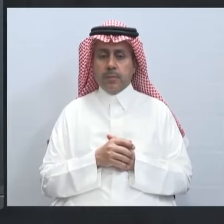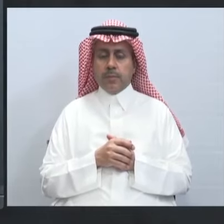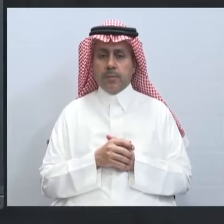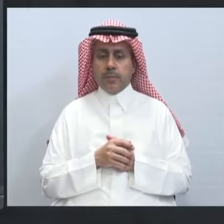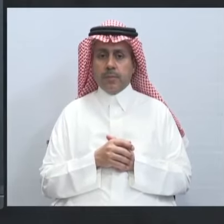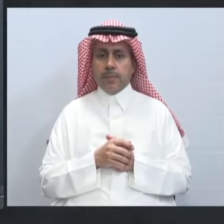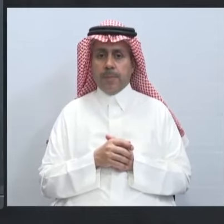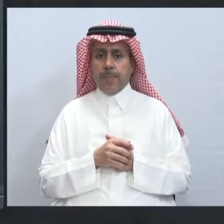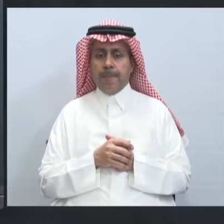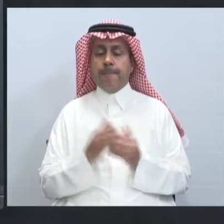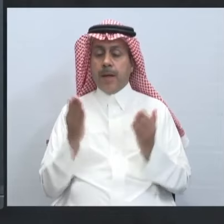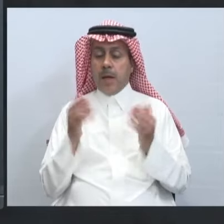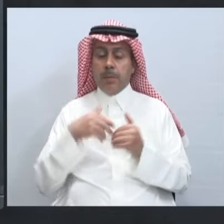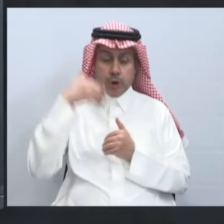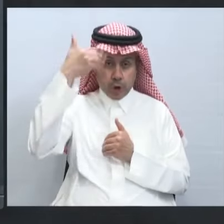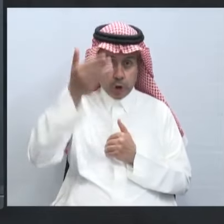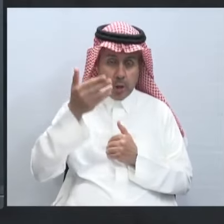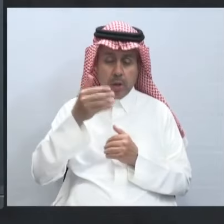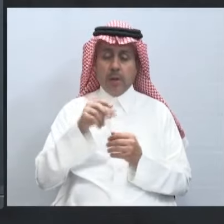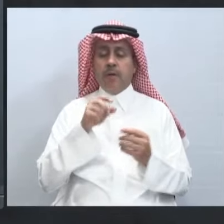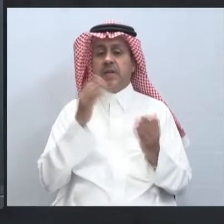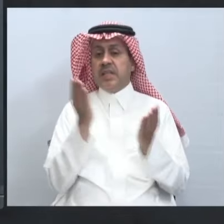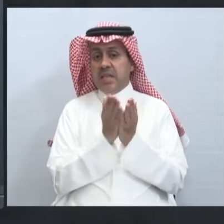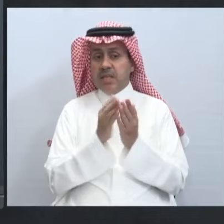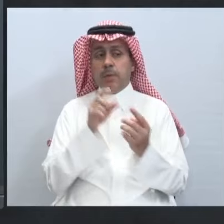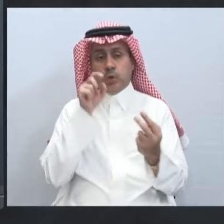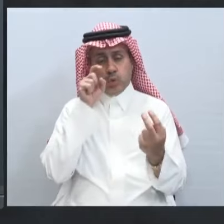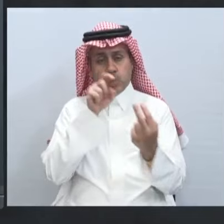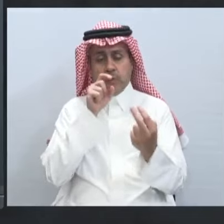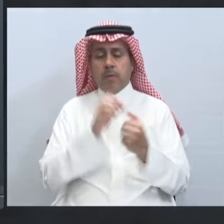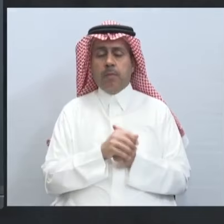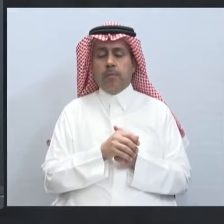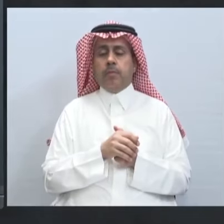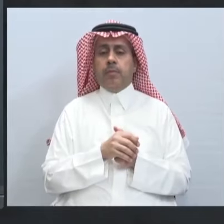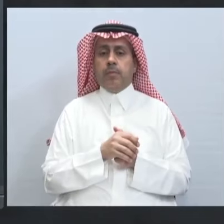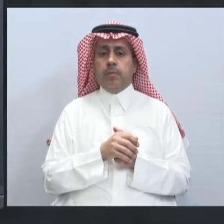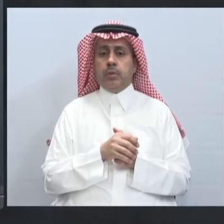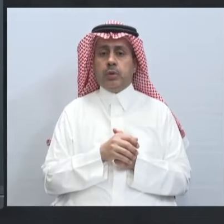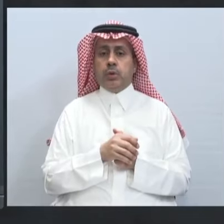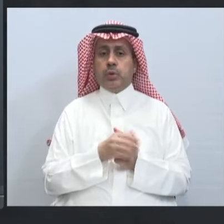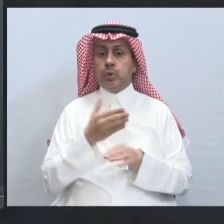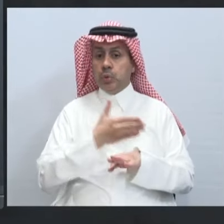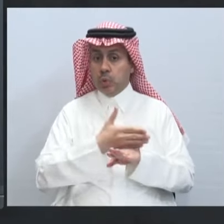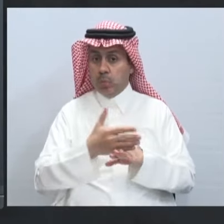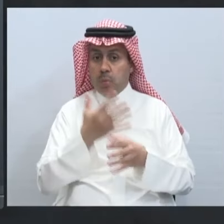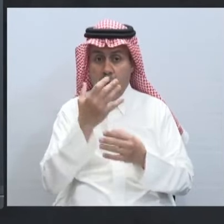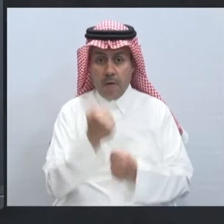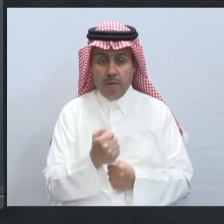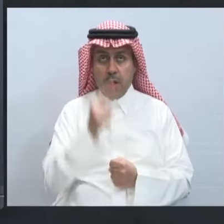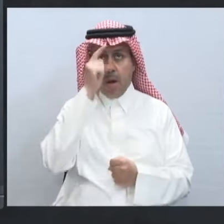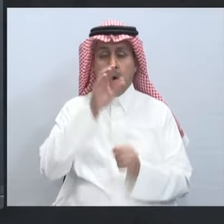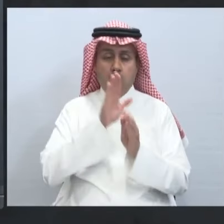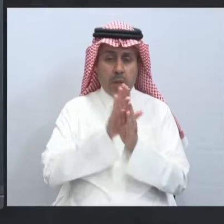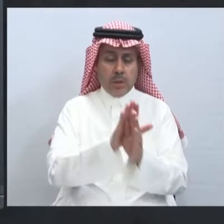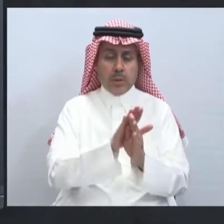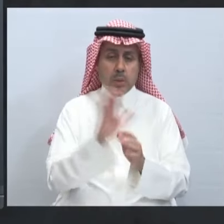اليوم على امل اللقاء بكم بحول الله عز وجل في درس اخر قريب دمتم في حفظ الله ورعايته